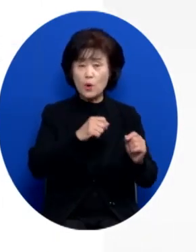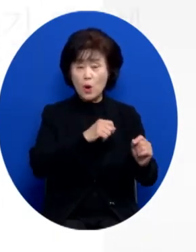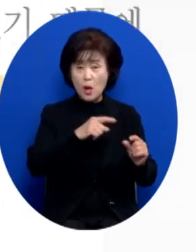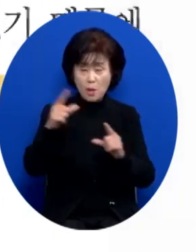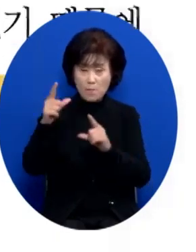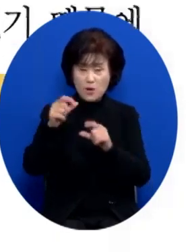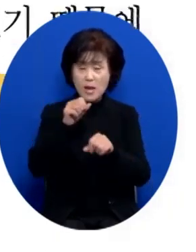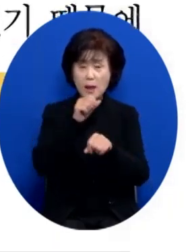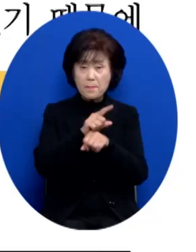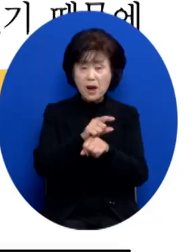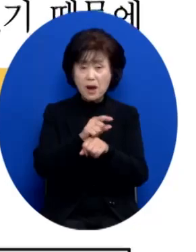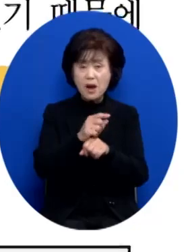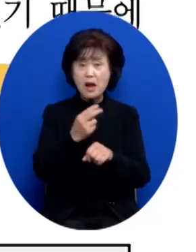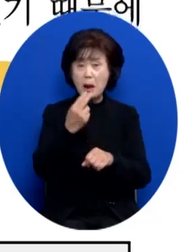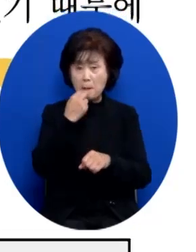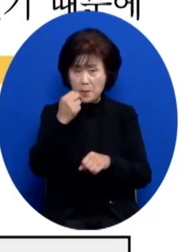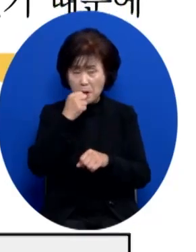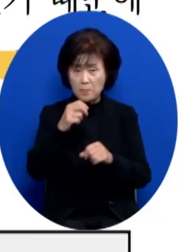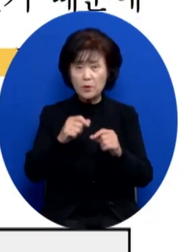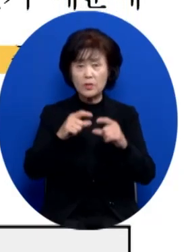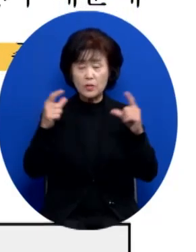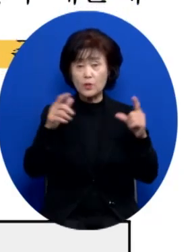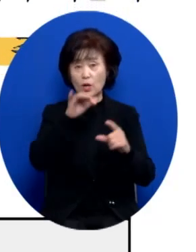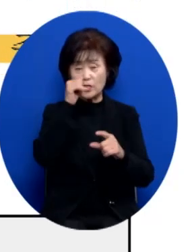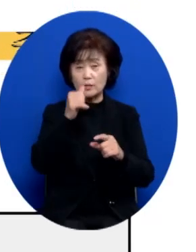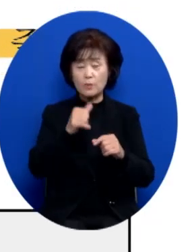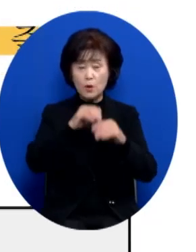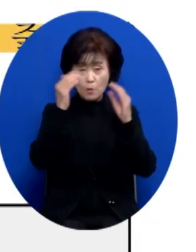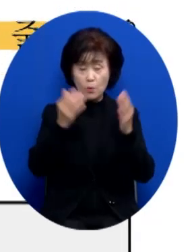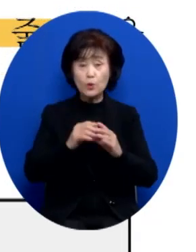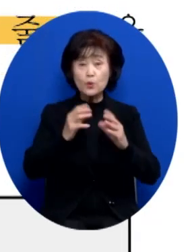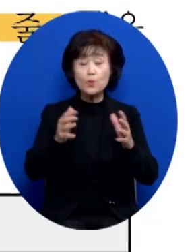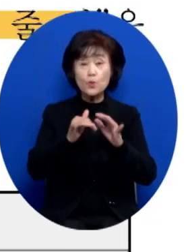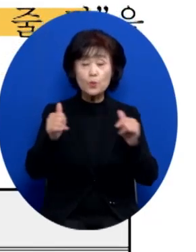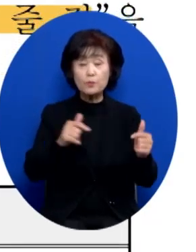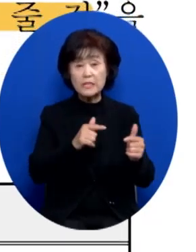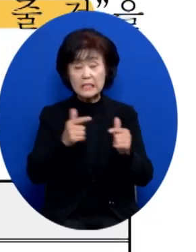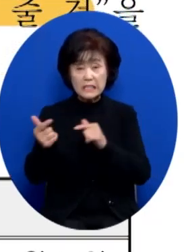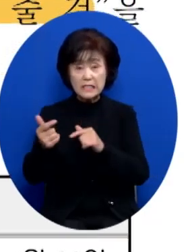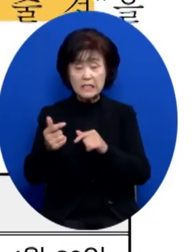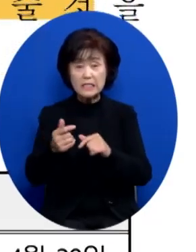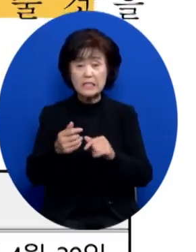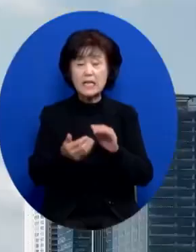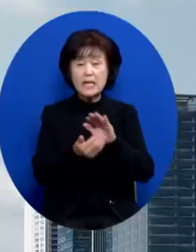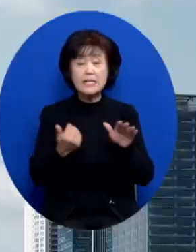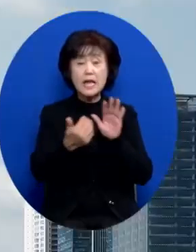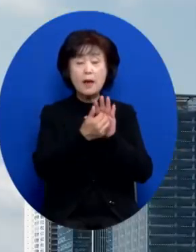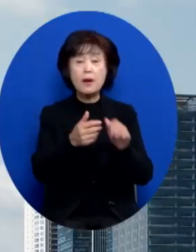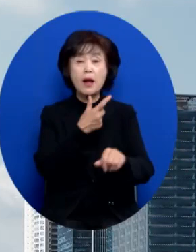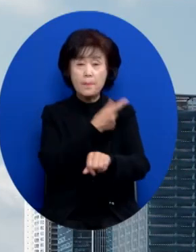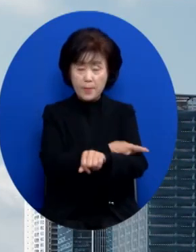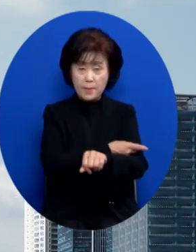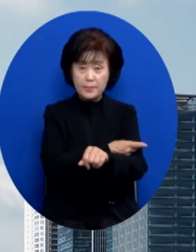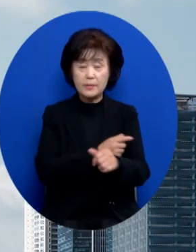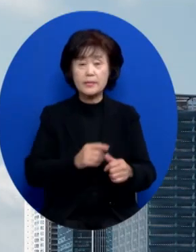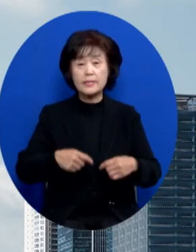있다며 전 국민이 인플루엔자 예방접종에 적극적으로 참여해 줄 것을 당부했습니다.